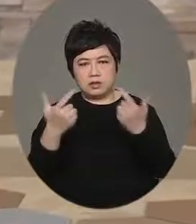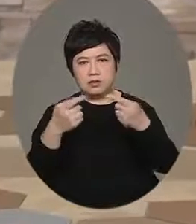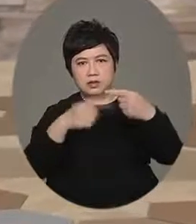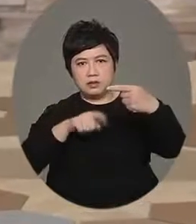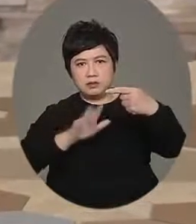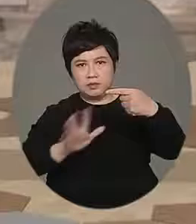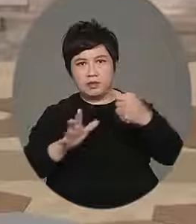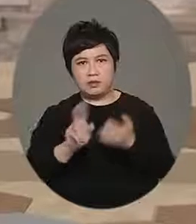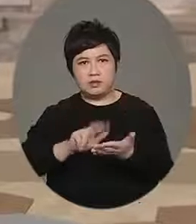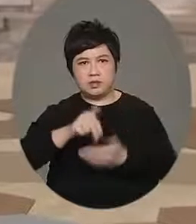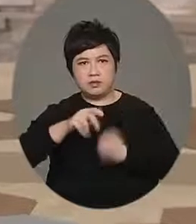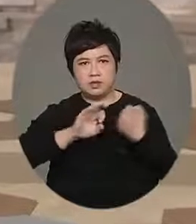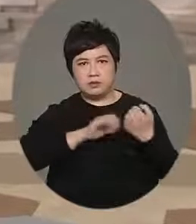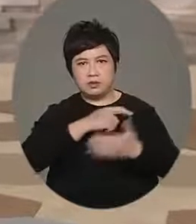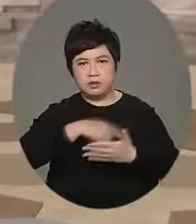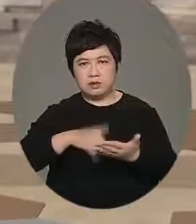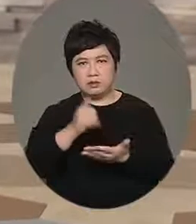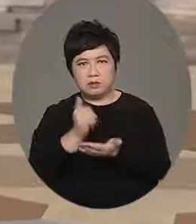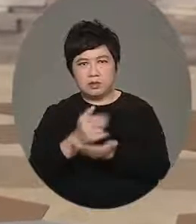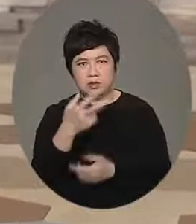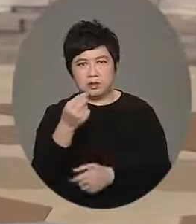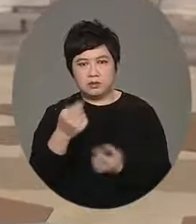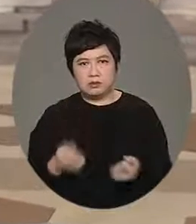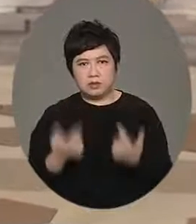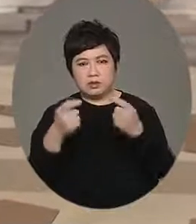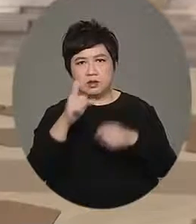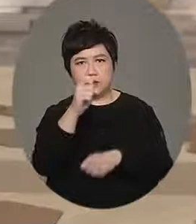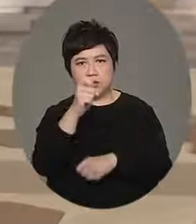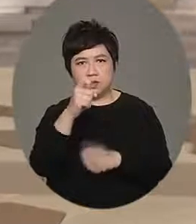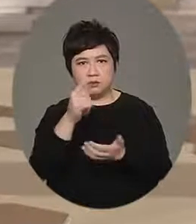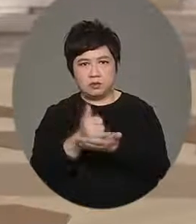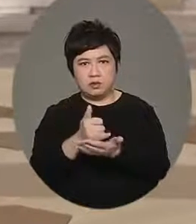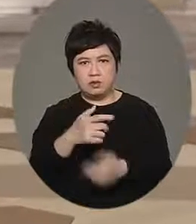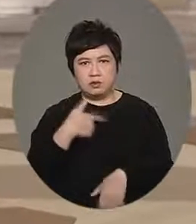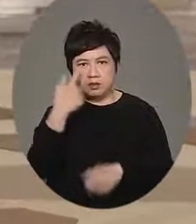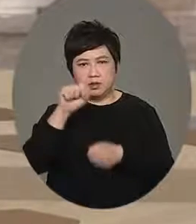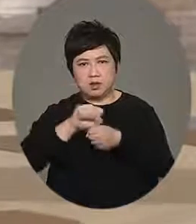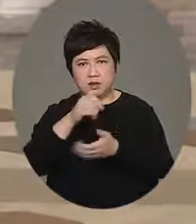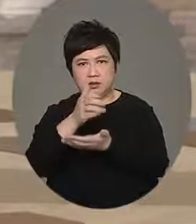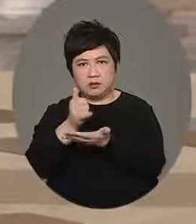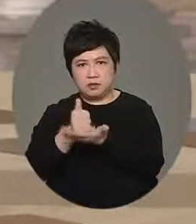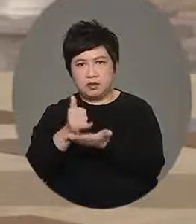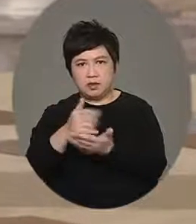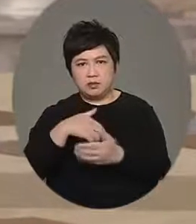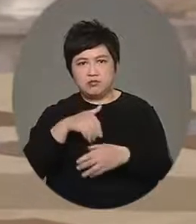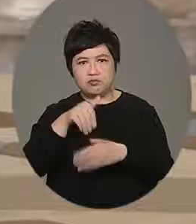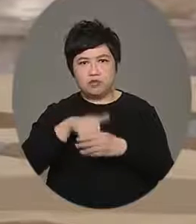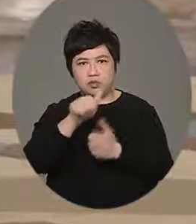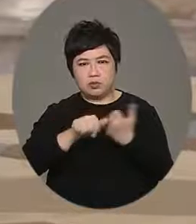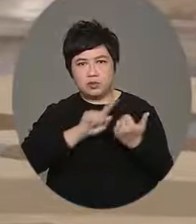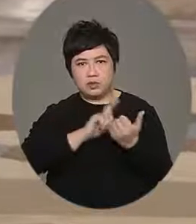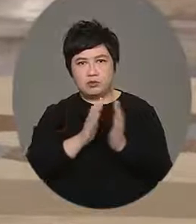個，而立法會議席將會由70個增加至90個，新增的部分議席會由選委互選產